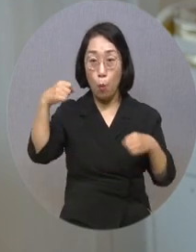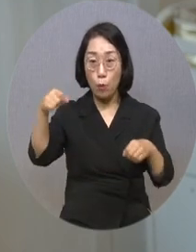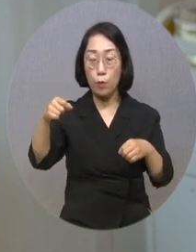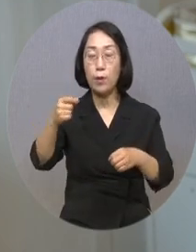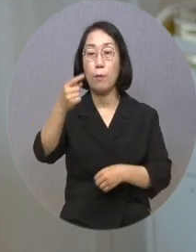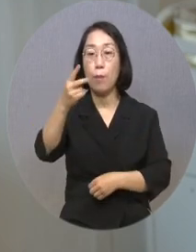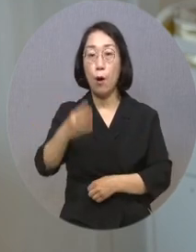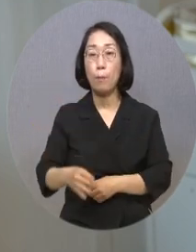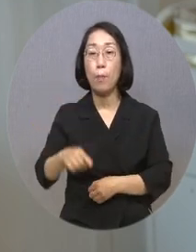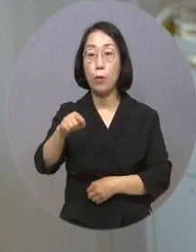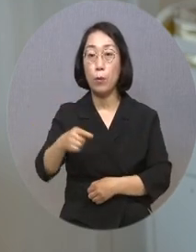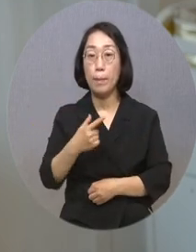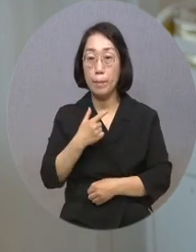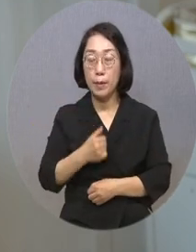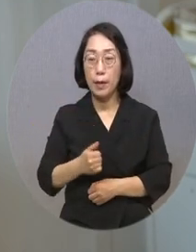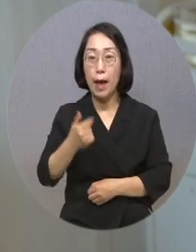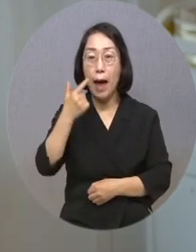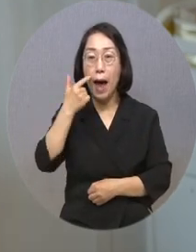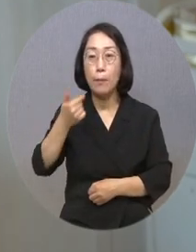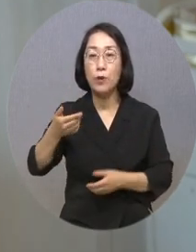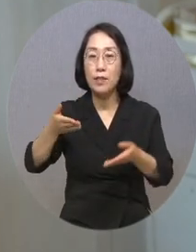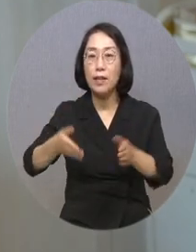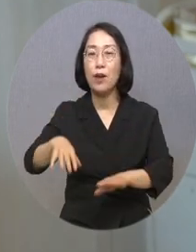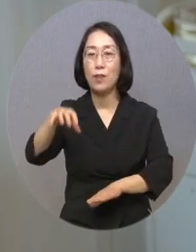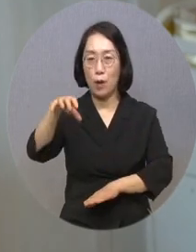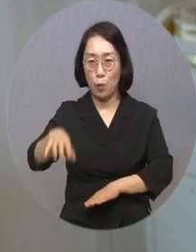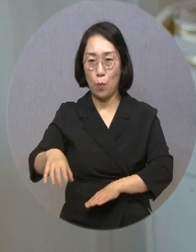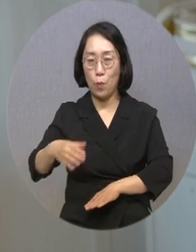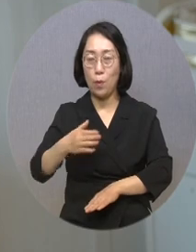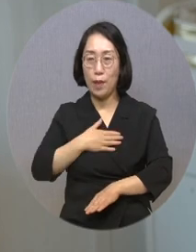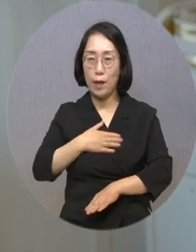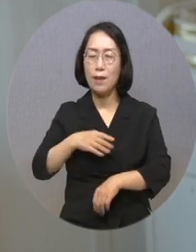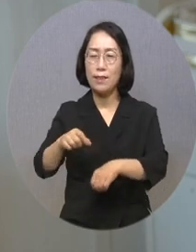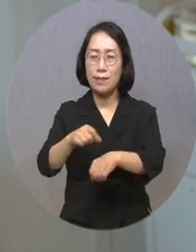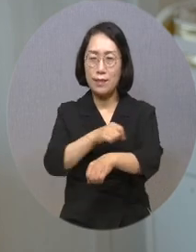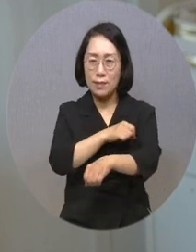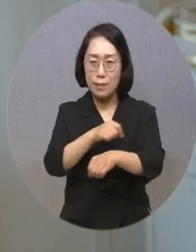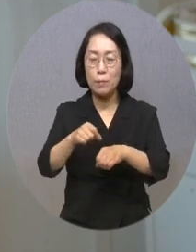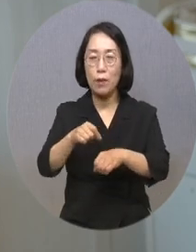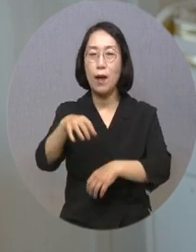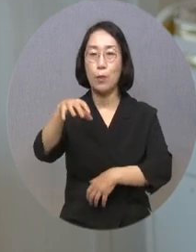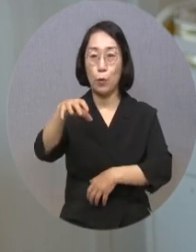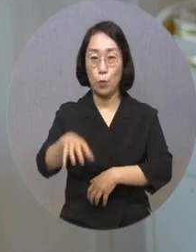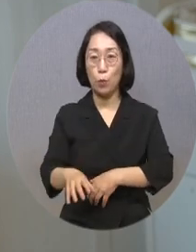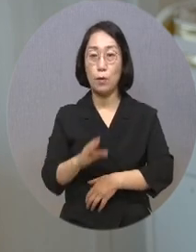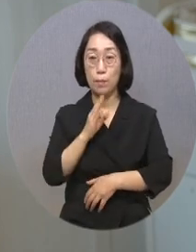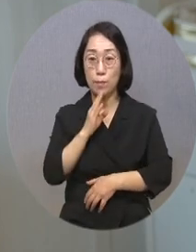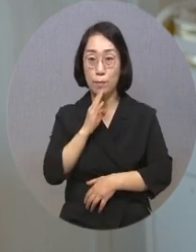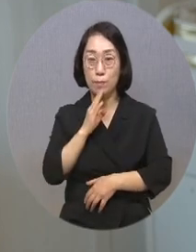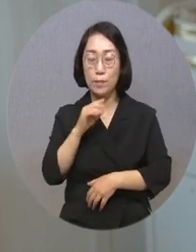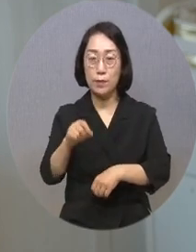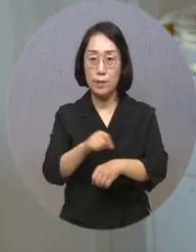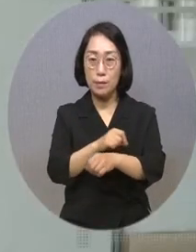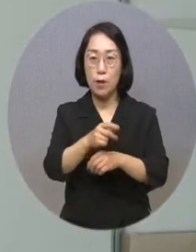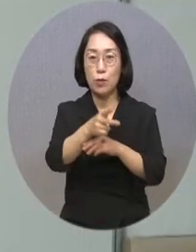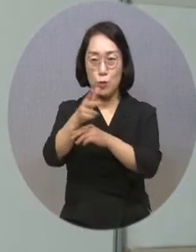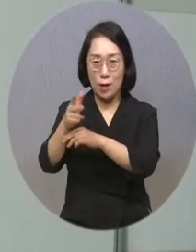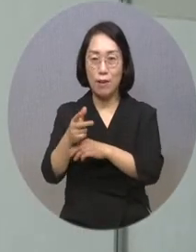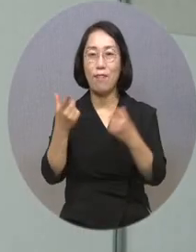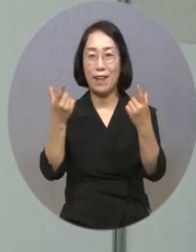오긴 했었지만 아버지의 고향이기 때문에 저한테는 무안은 굉장히 뜻깊은 곳이고 뜻깊은 촬영이었어요.